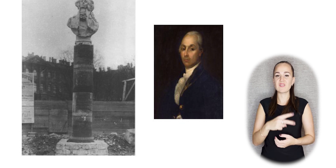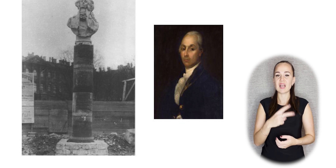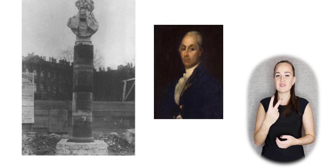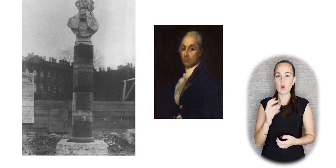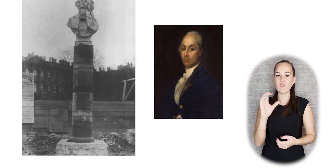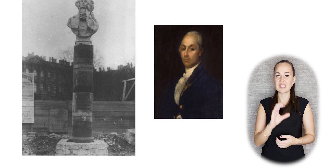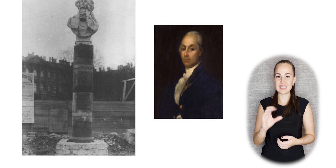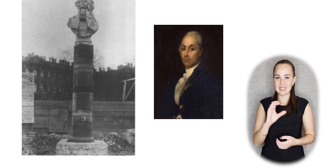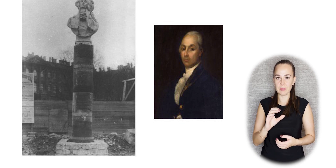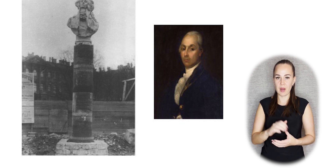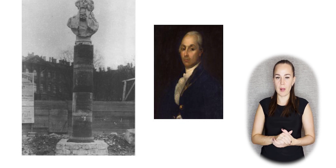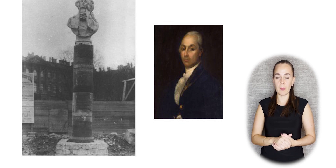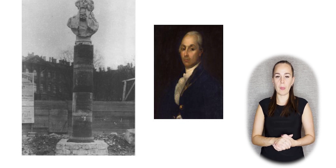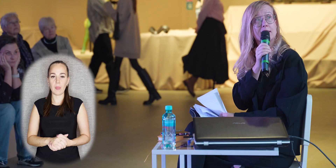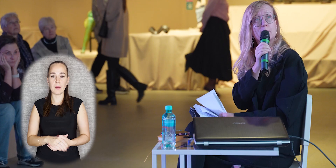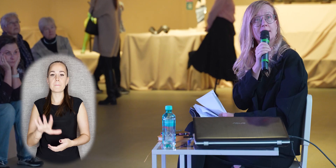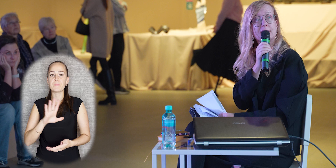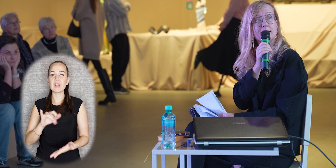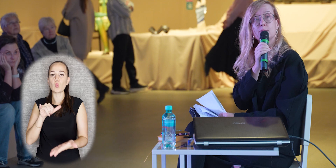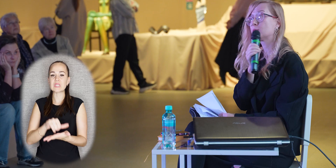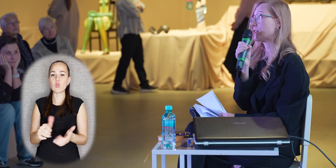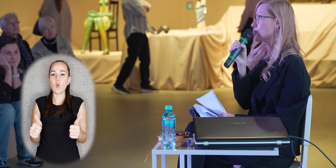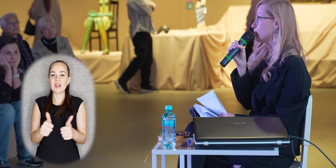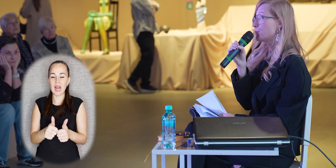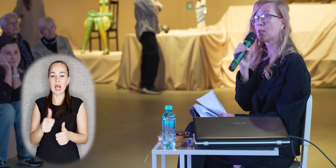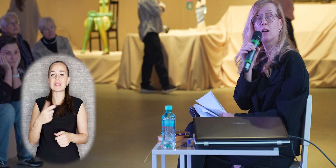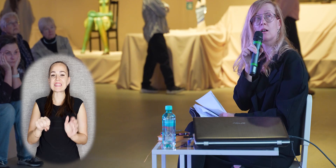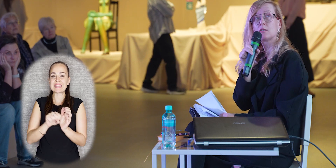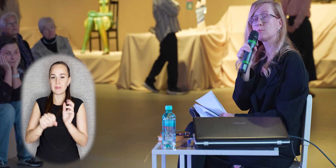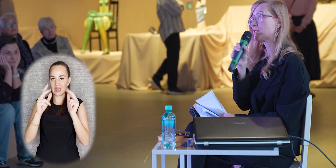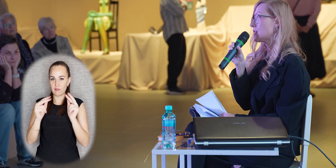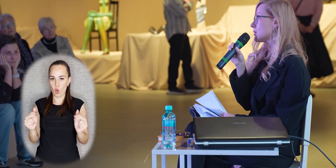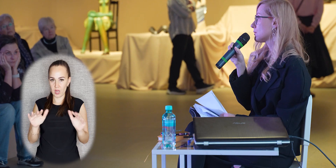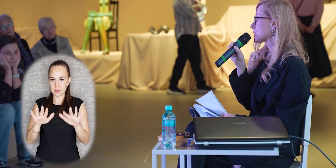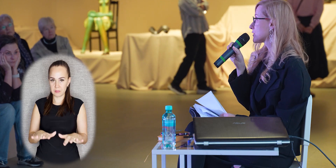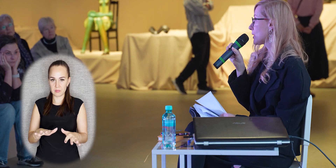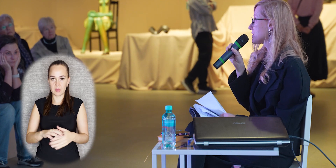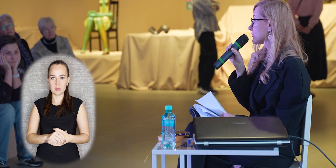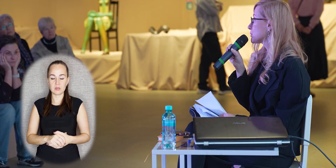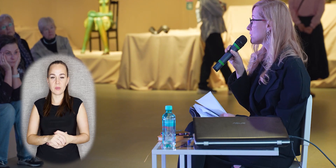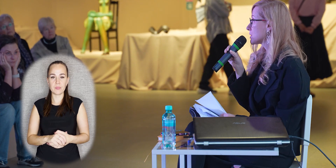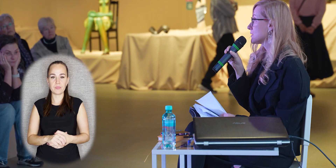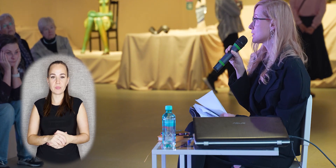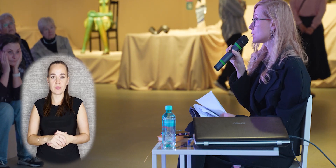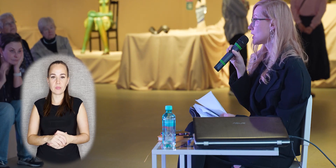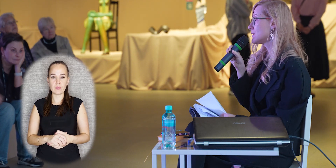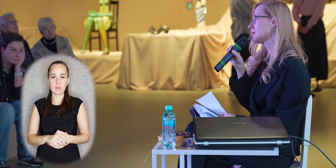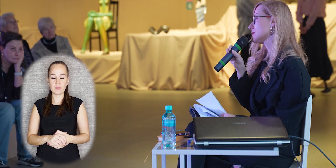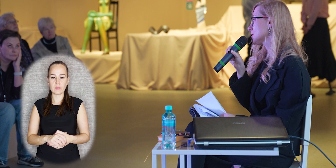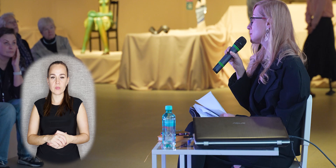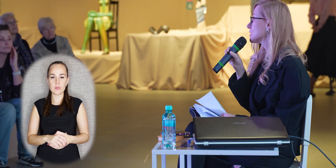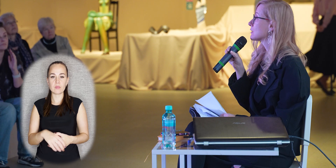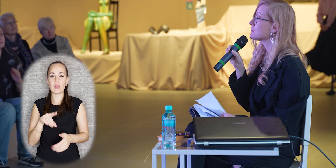сентября. Был он установлен рядом с Зимним дворцом. Места установки памятников вообще выбирались не